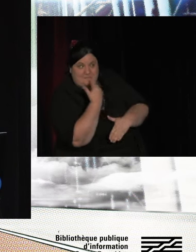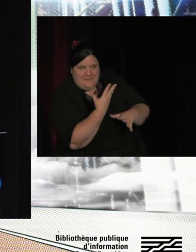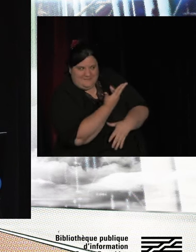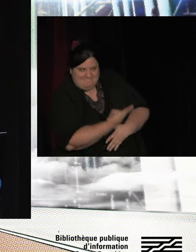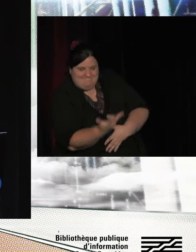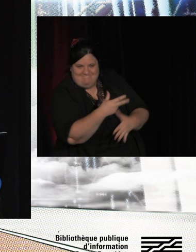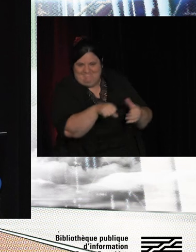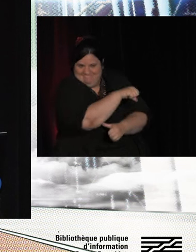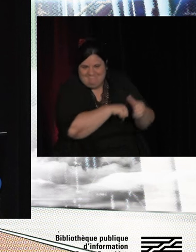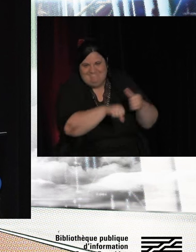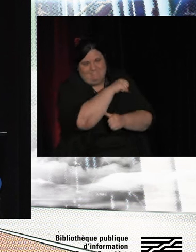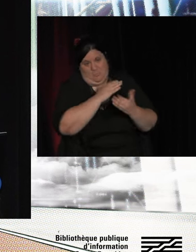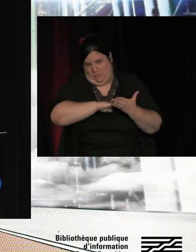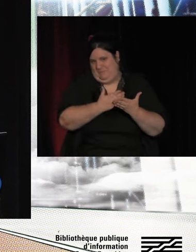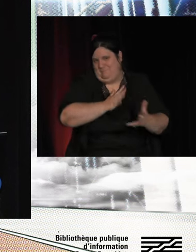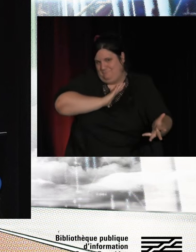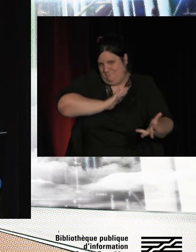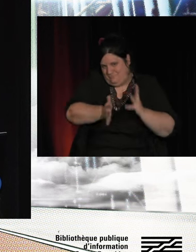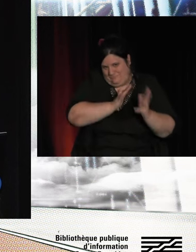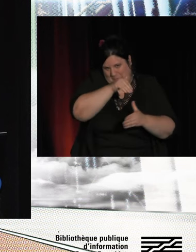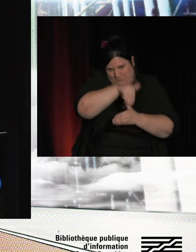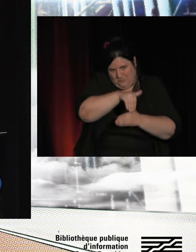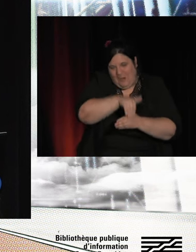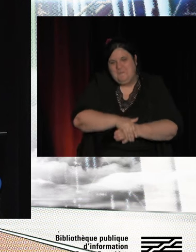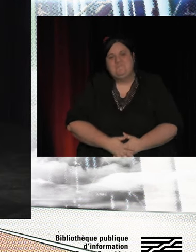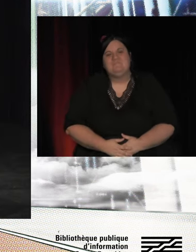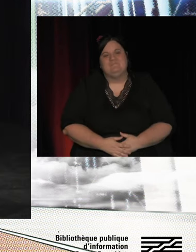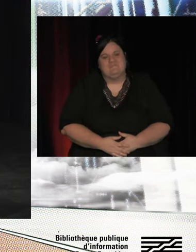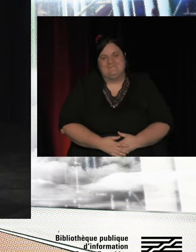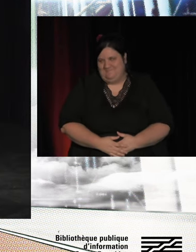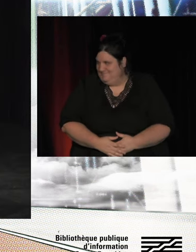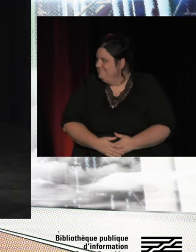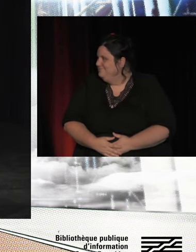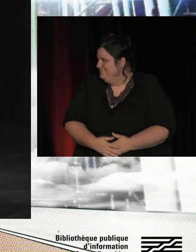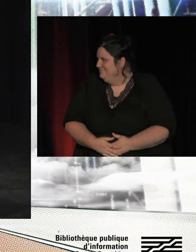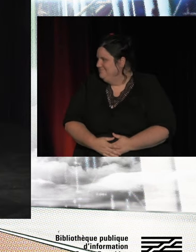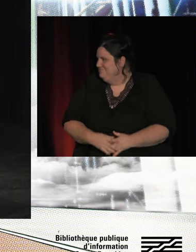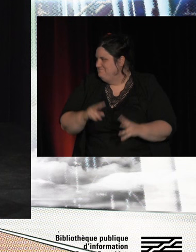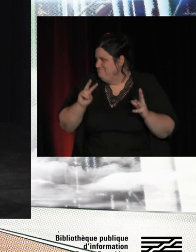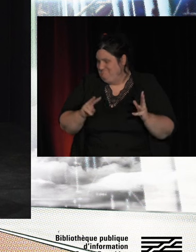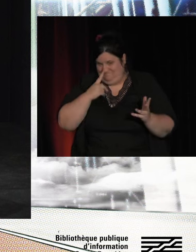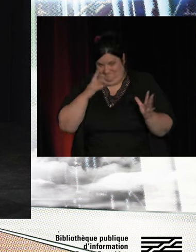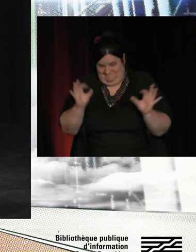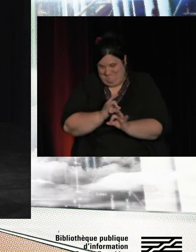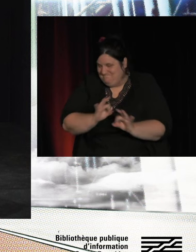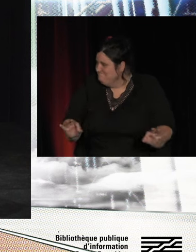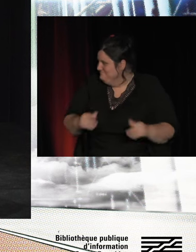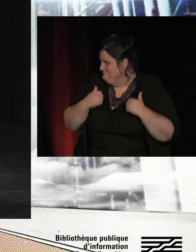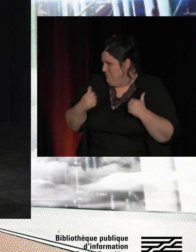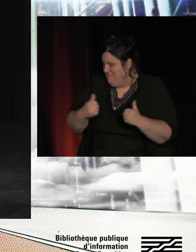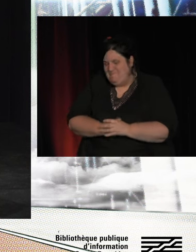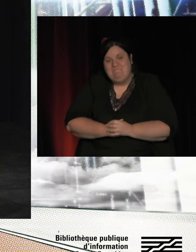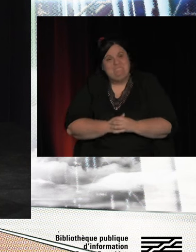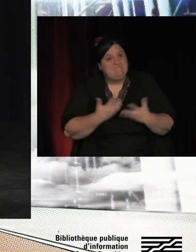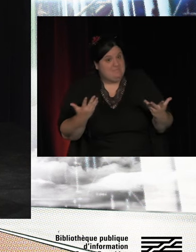relayer pour retranscrire et donc retraduire tout l'événement en LSF. C'est vraiment trop bien, vraiment.